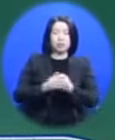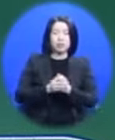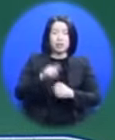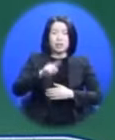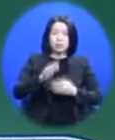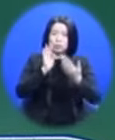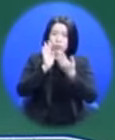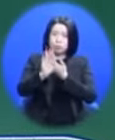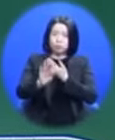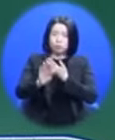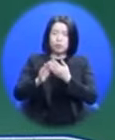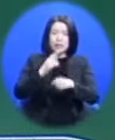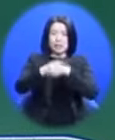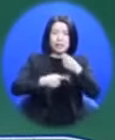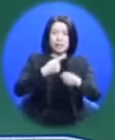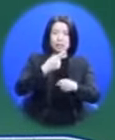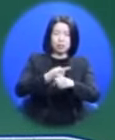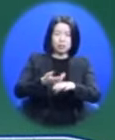그로부터 1년이 좀 넘어